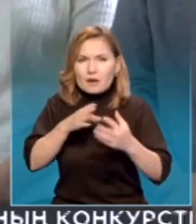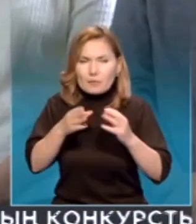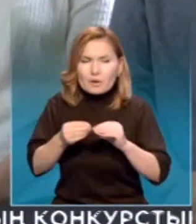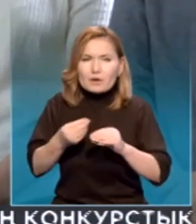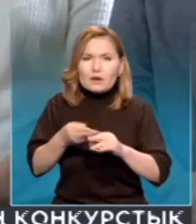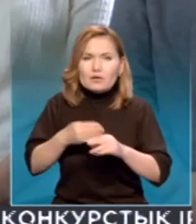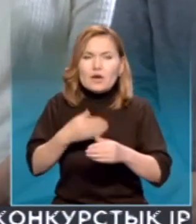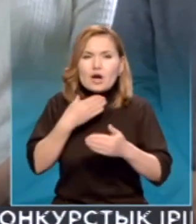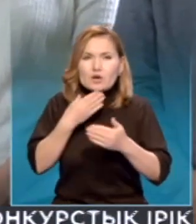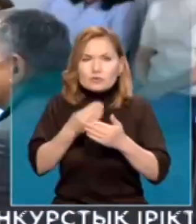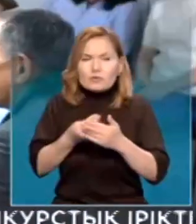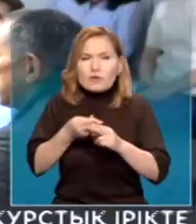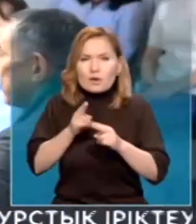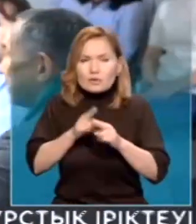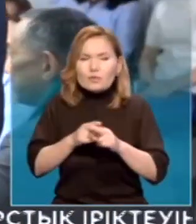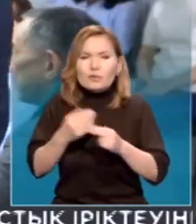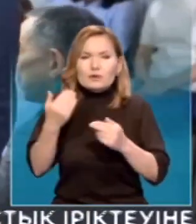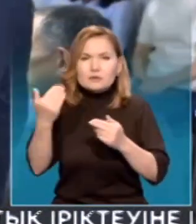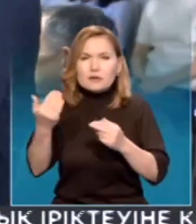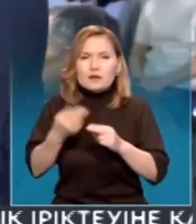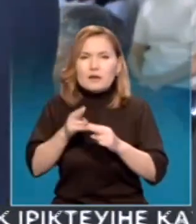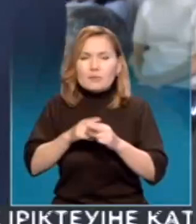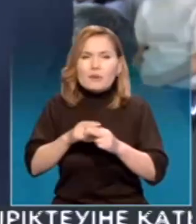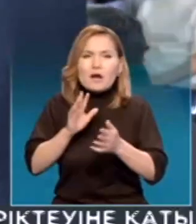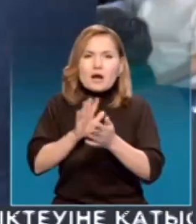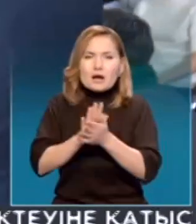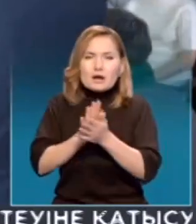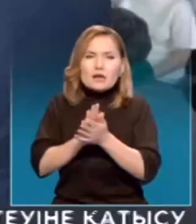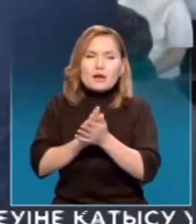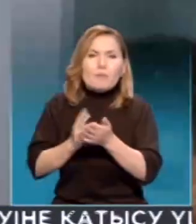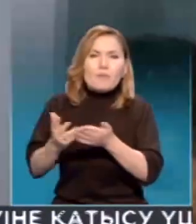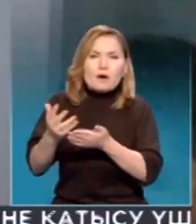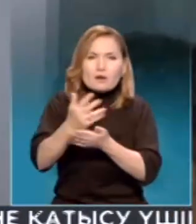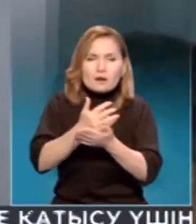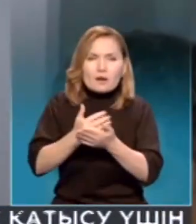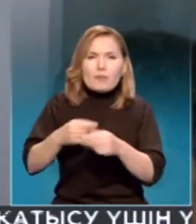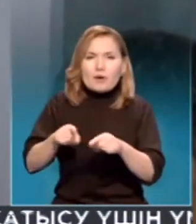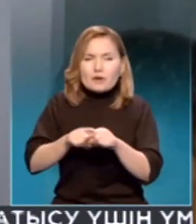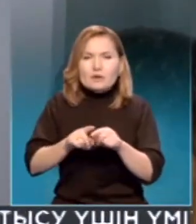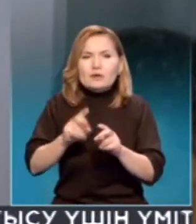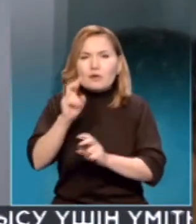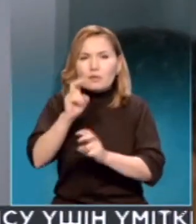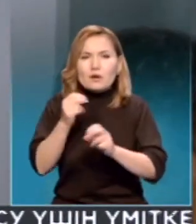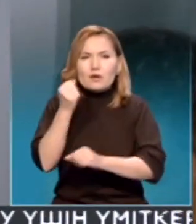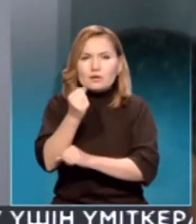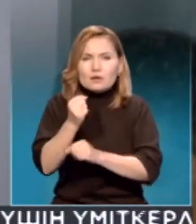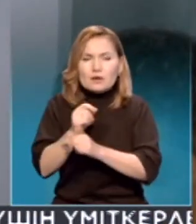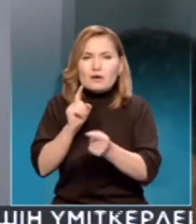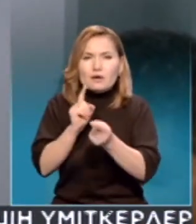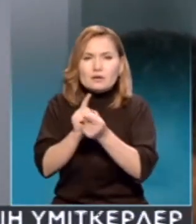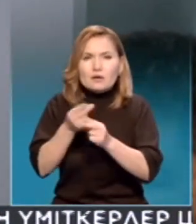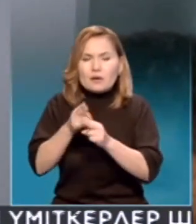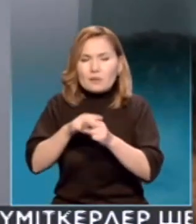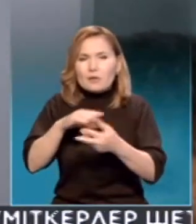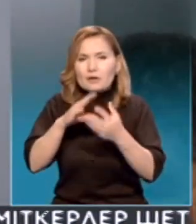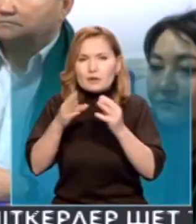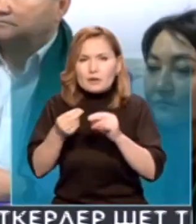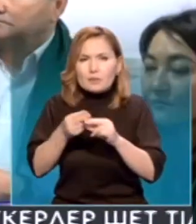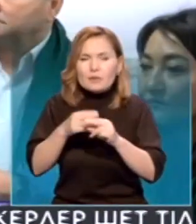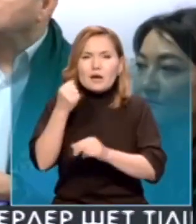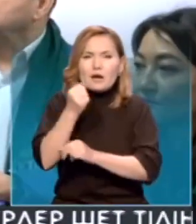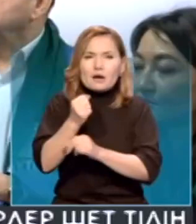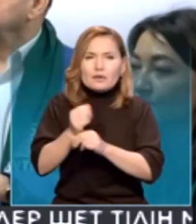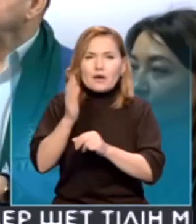өкілдері өз кеңсесінде қалдықтарды жинау, тасымалдау және өңдеумен айналысатын кәсіпорын ұжымымен кездесті. Жүздесу аясында серіктестік